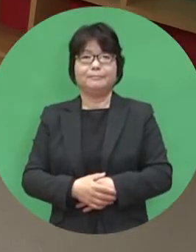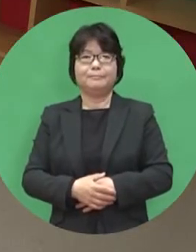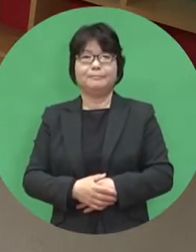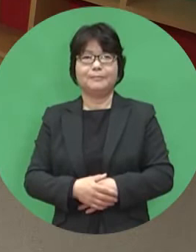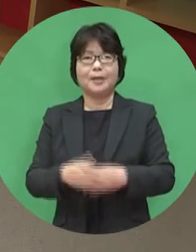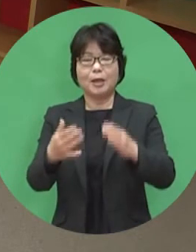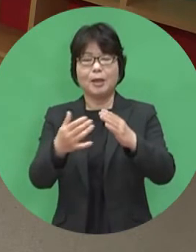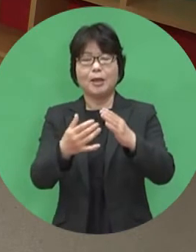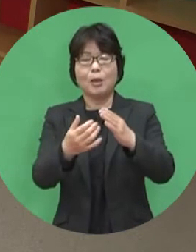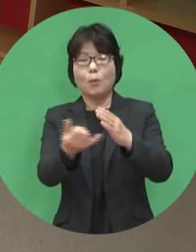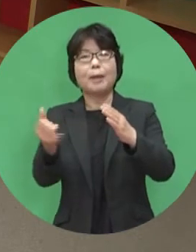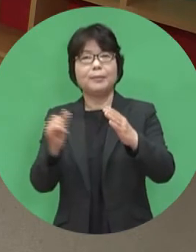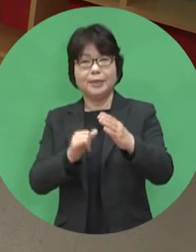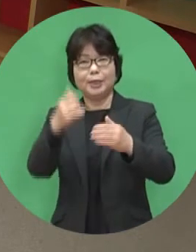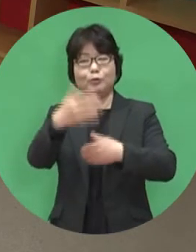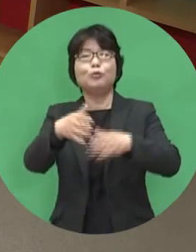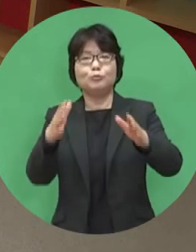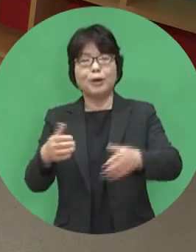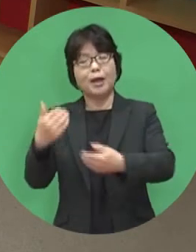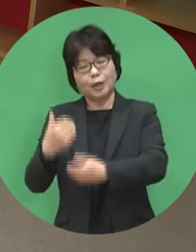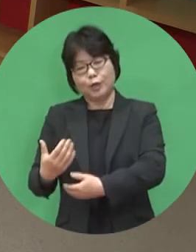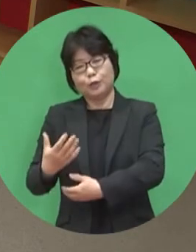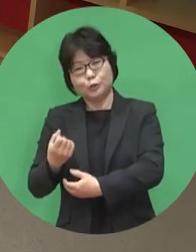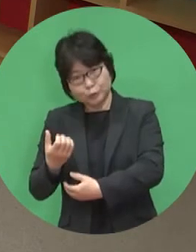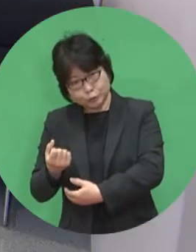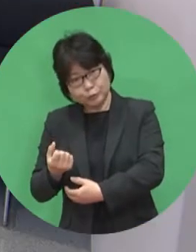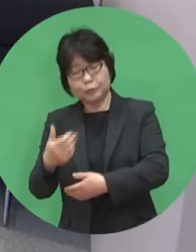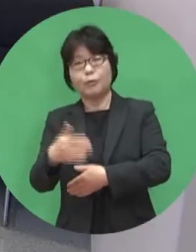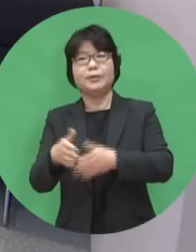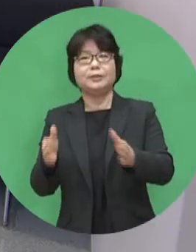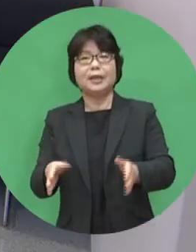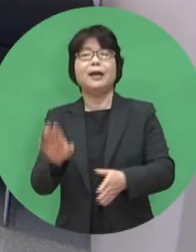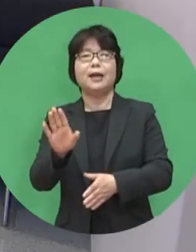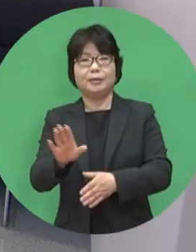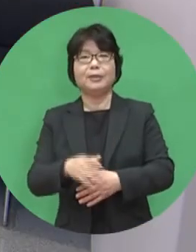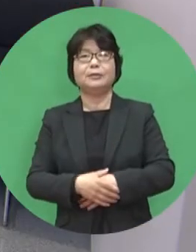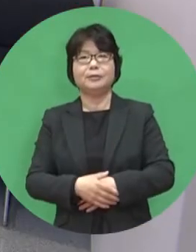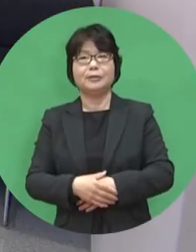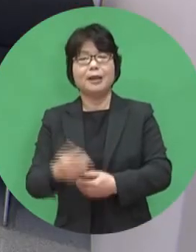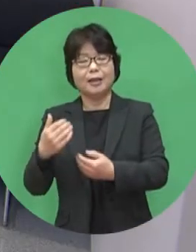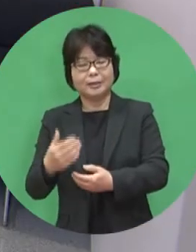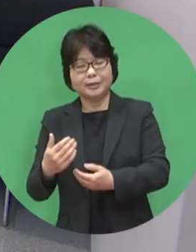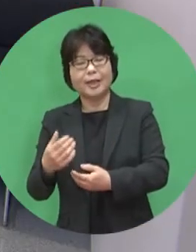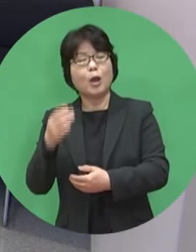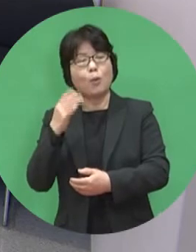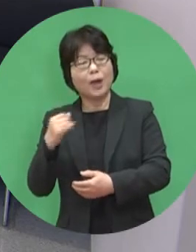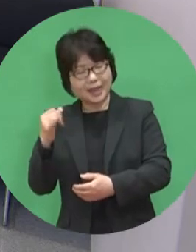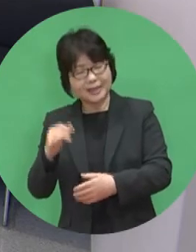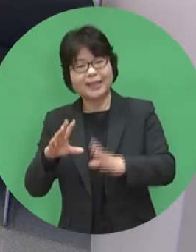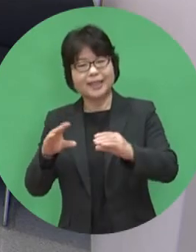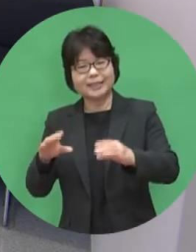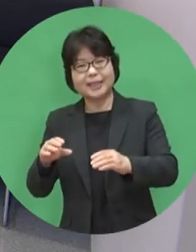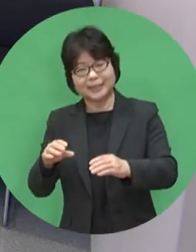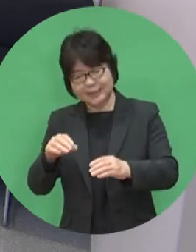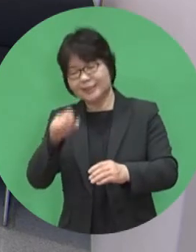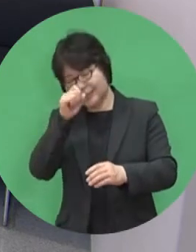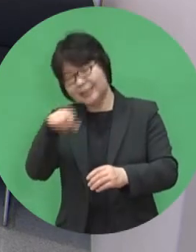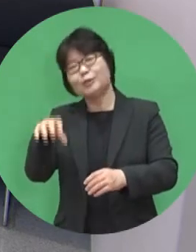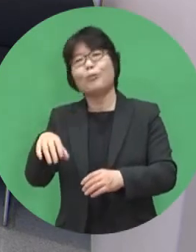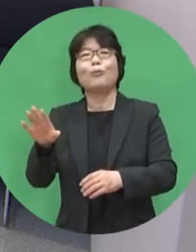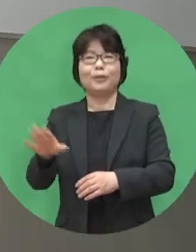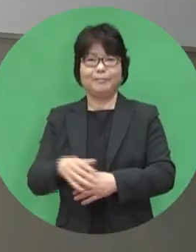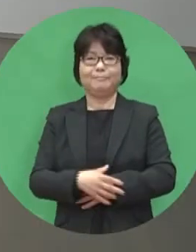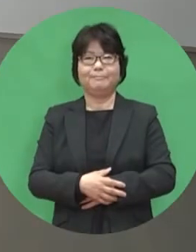ファミリールームには授乳室を完備、乳幼児の親子にも優しい施設です。